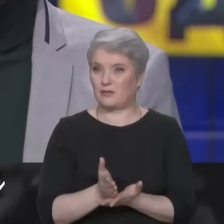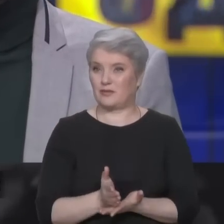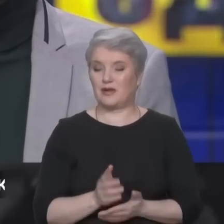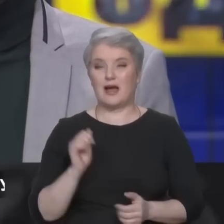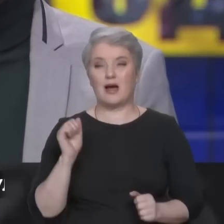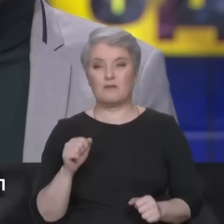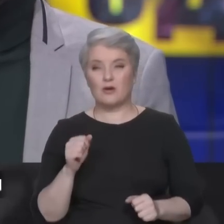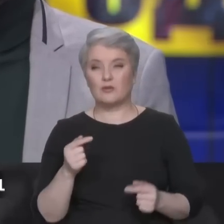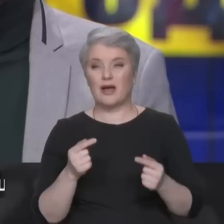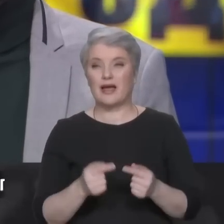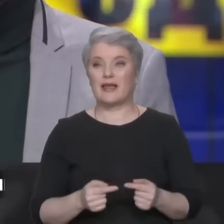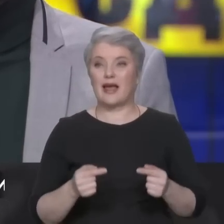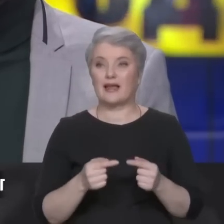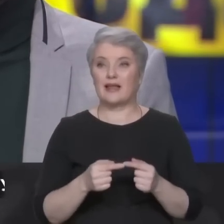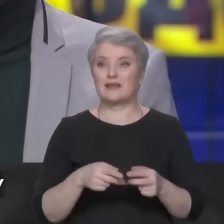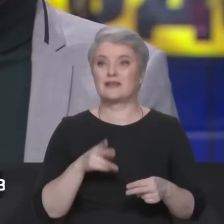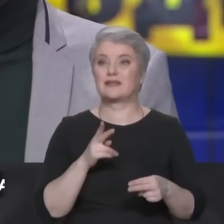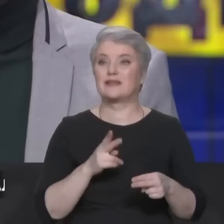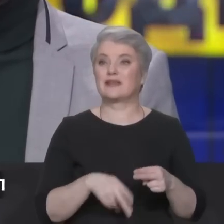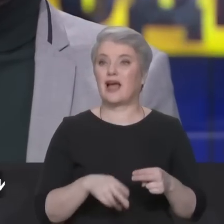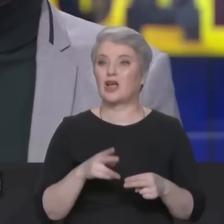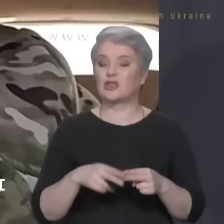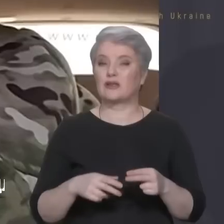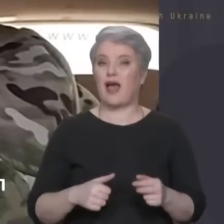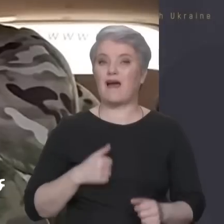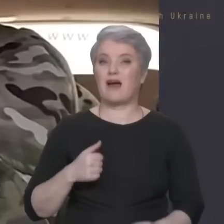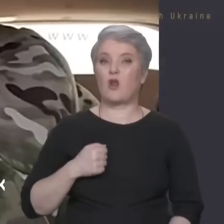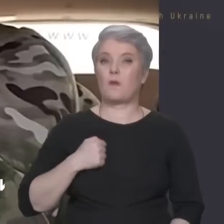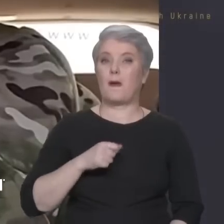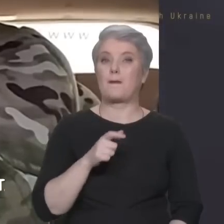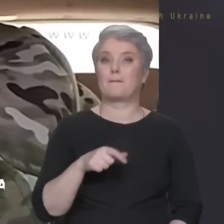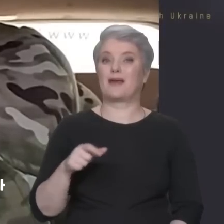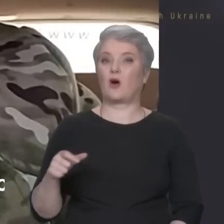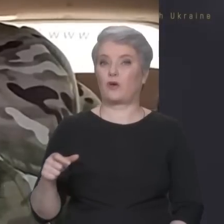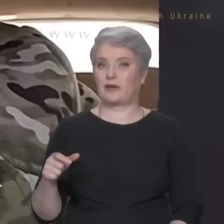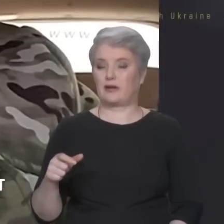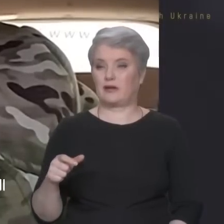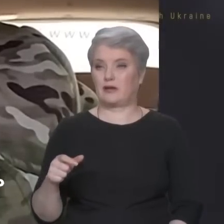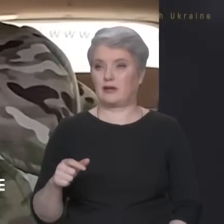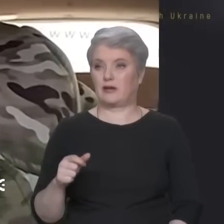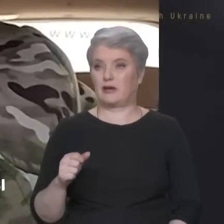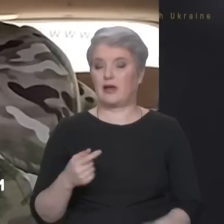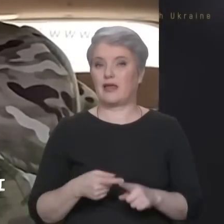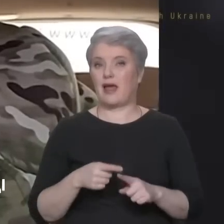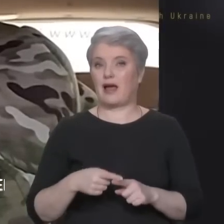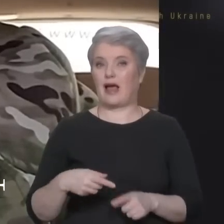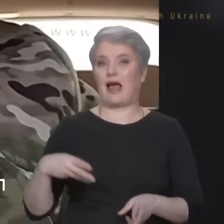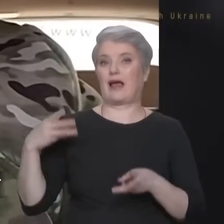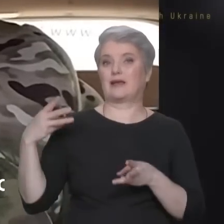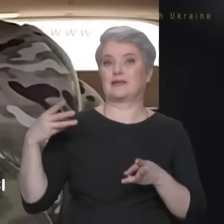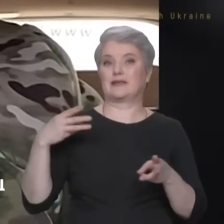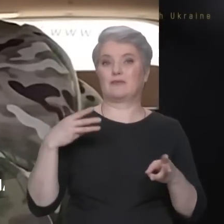Знаєте, можливо, якраз закінчилася хвальона піхота, а яка знімала тільки